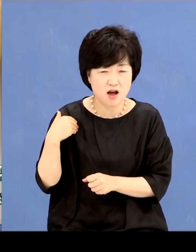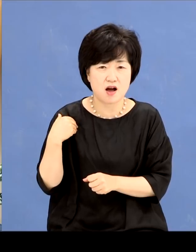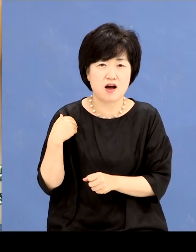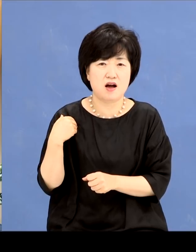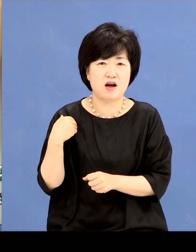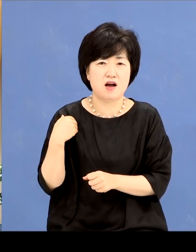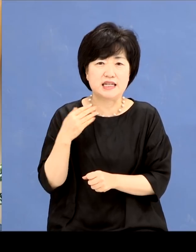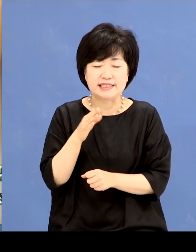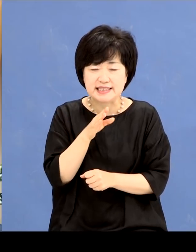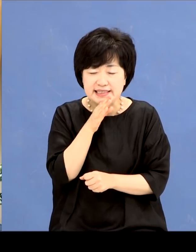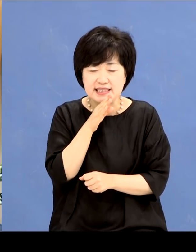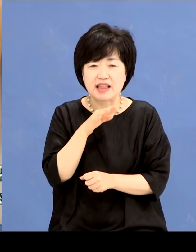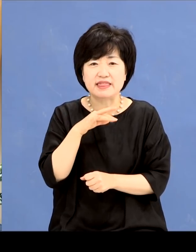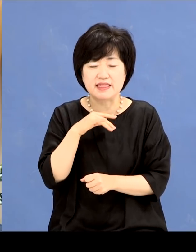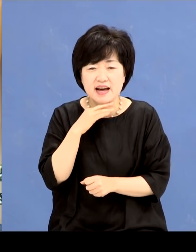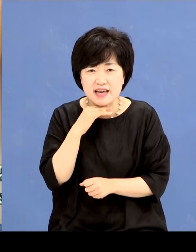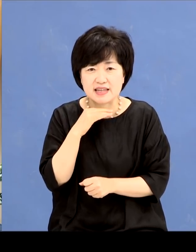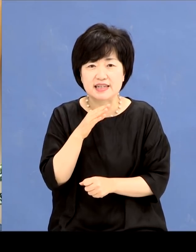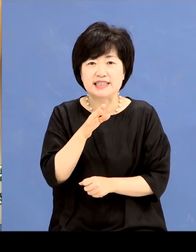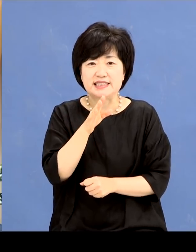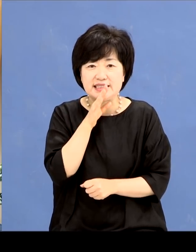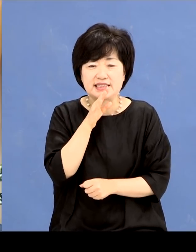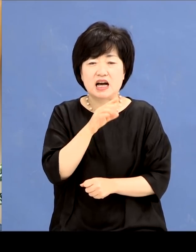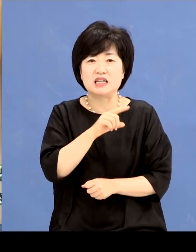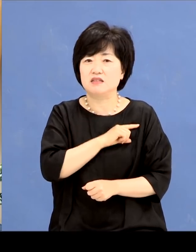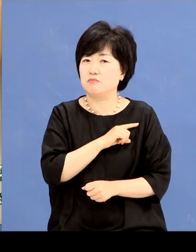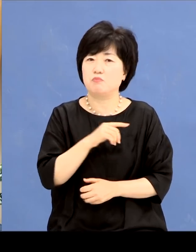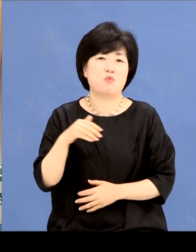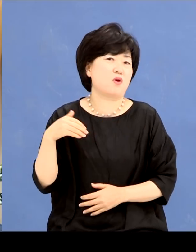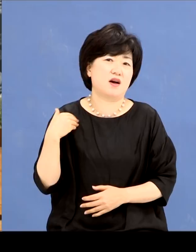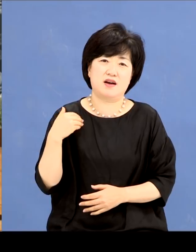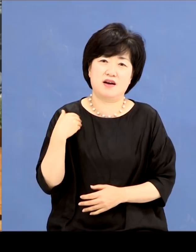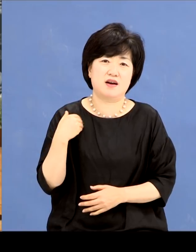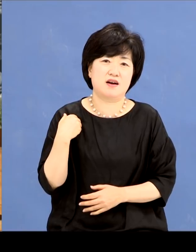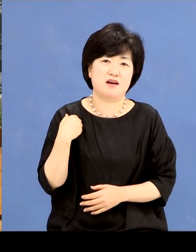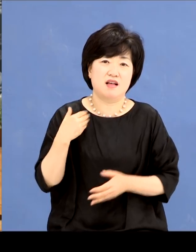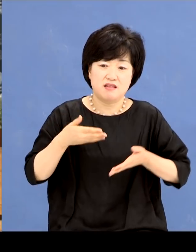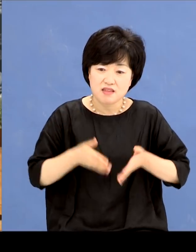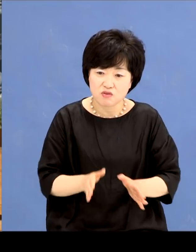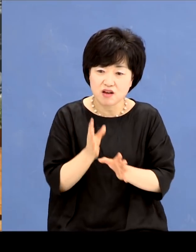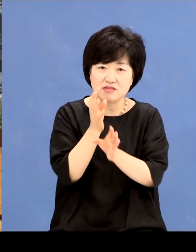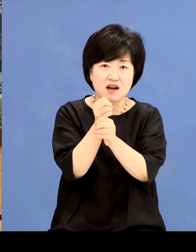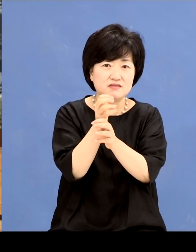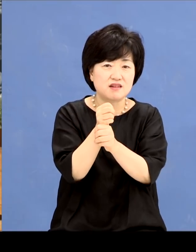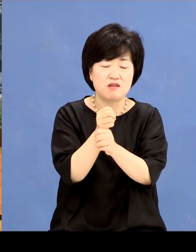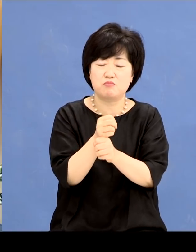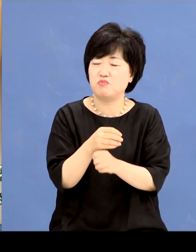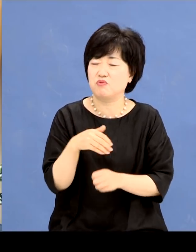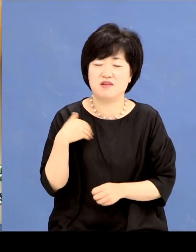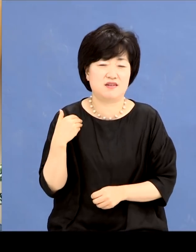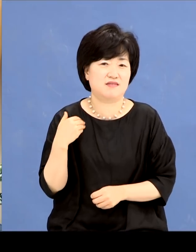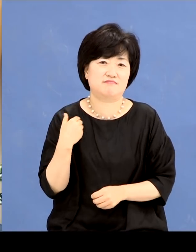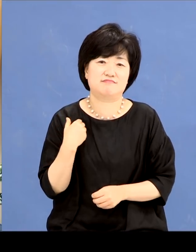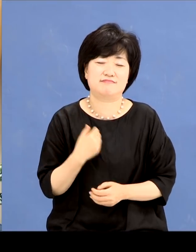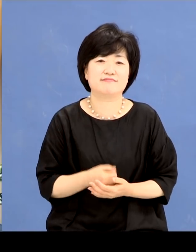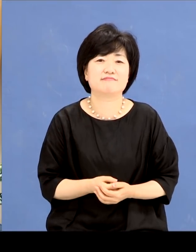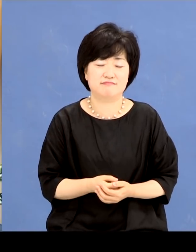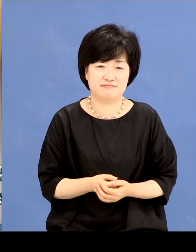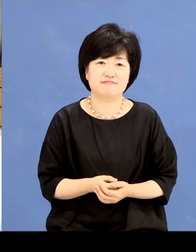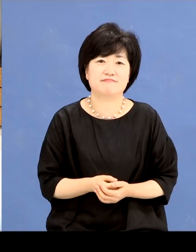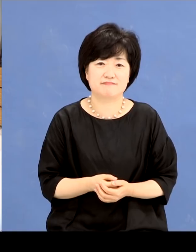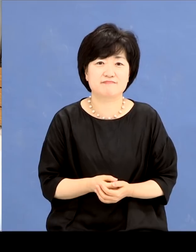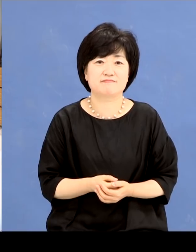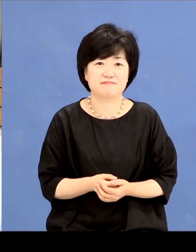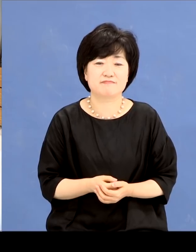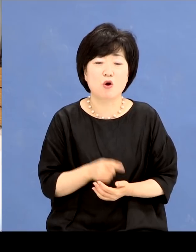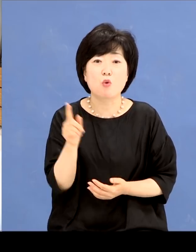진짜 이름과 또 진짜 나이를 제가 알지 못하는 상황에서 보육원을 입소를 하게 정말 됩니다. 태어난 날짜는 알 수 없고. 예,